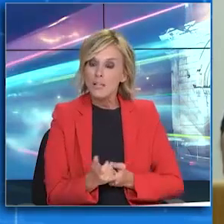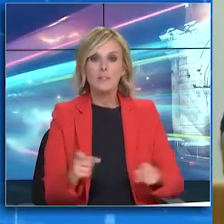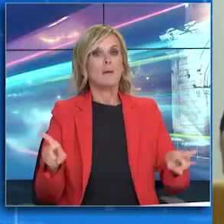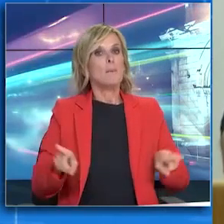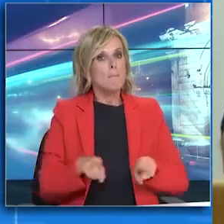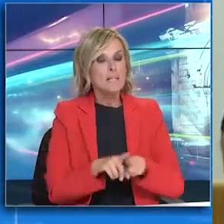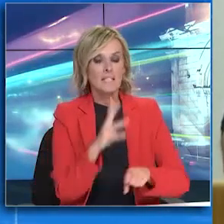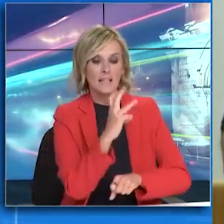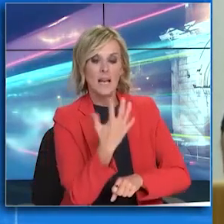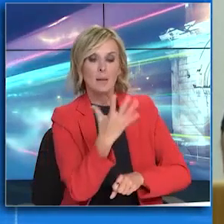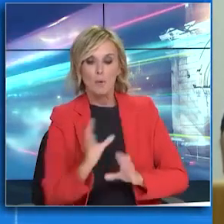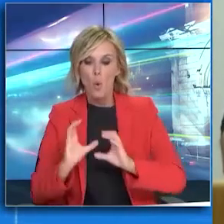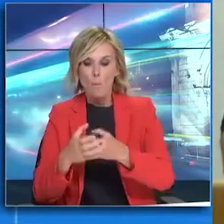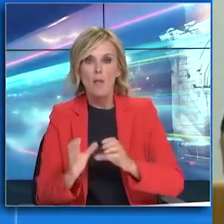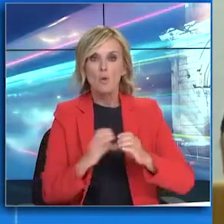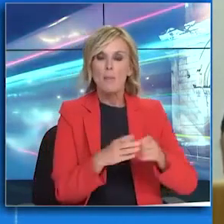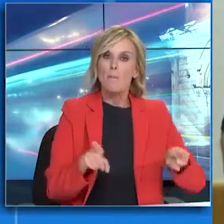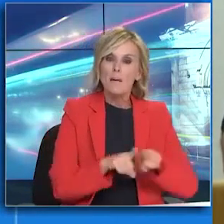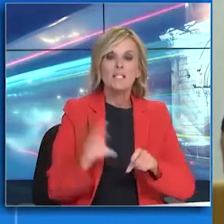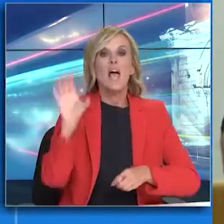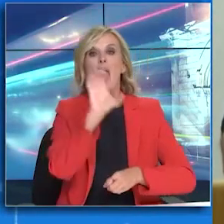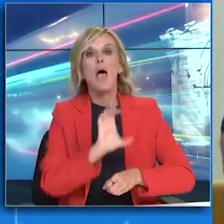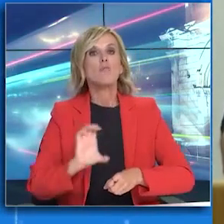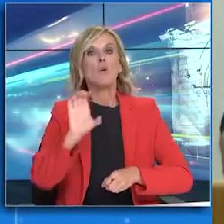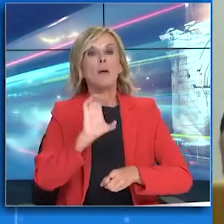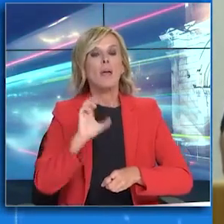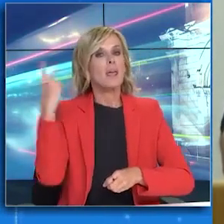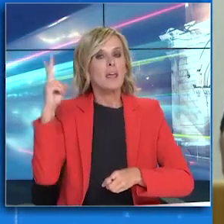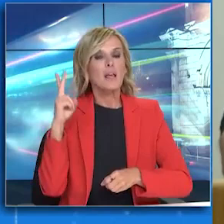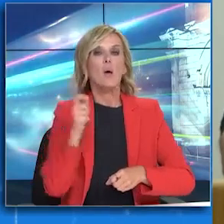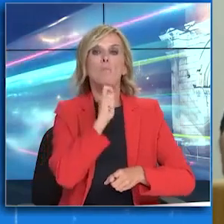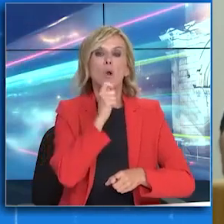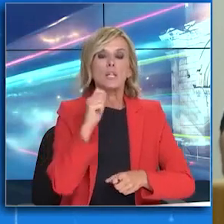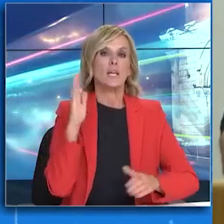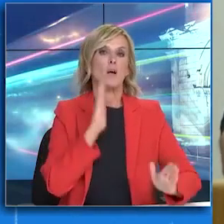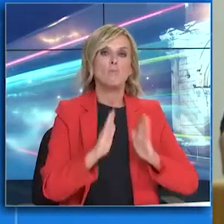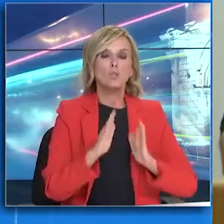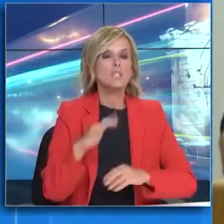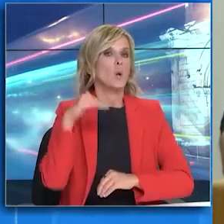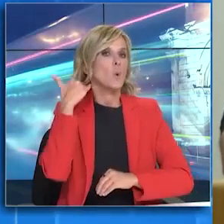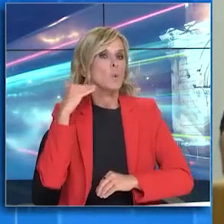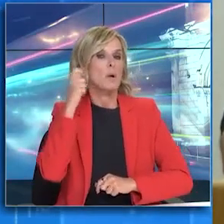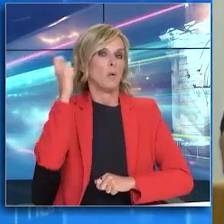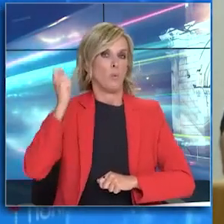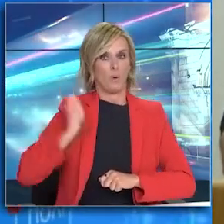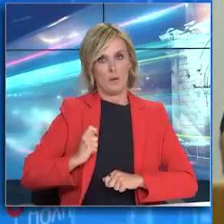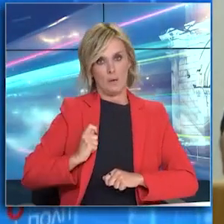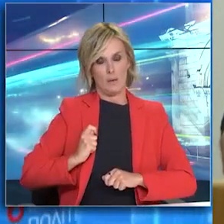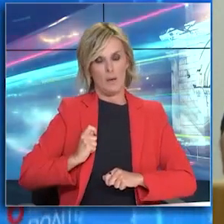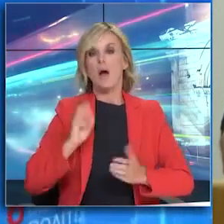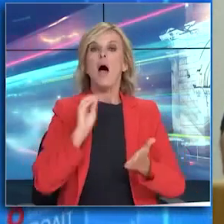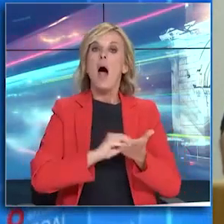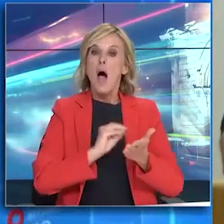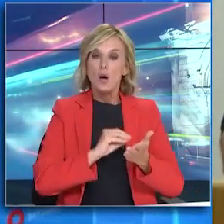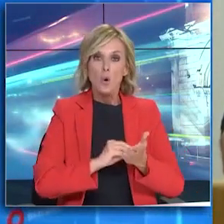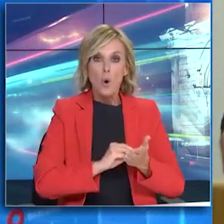πεζοπόρων που έχουν ενισχυθεί μέσω του Ευρωπαϊκού Μηχανισμού Πολιτικής Προστασίας από τη Ρουμανία και την Ουκρανία. Ταυτόχρονα επιχείρησαν